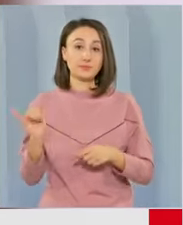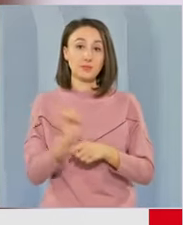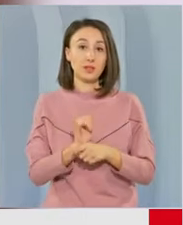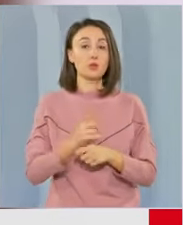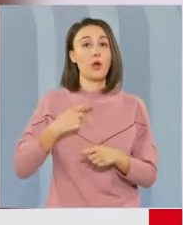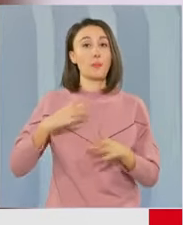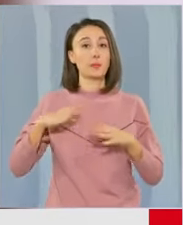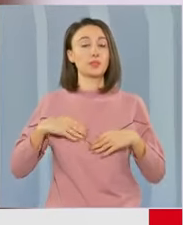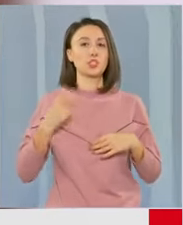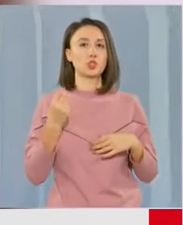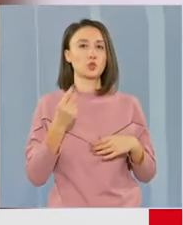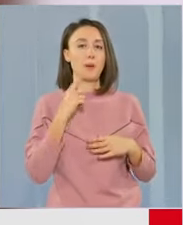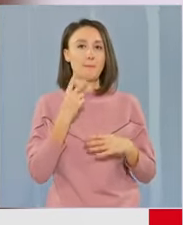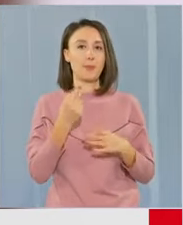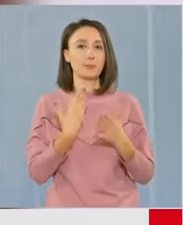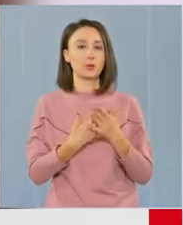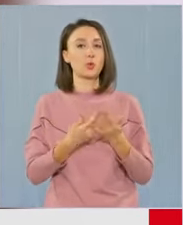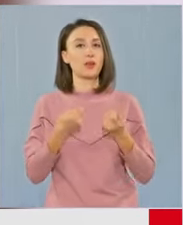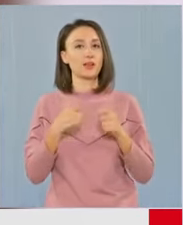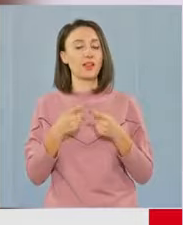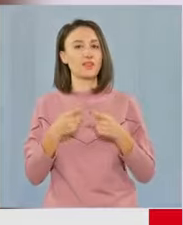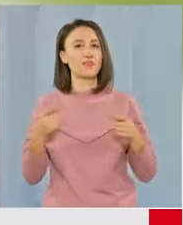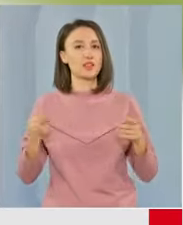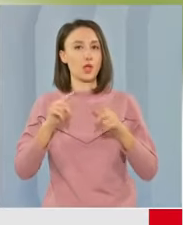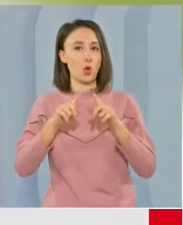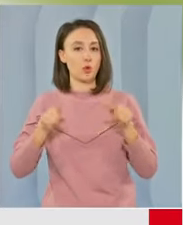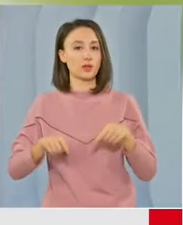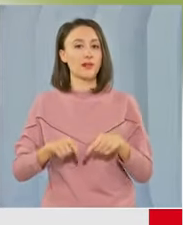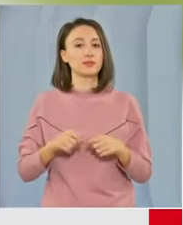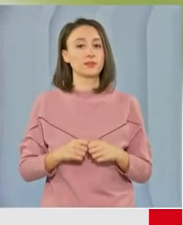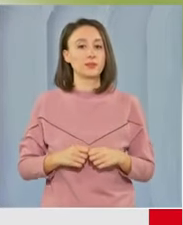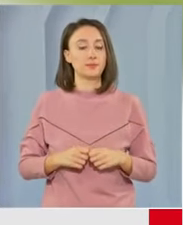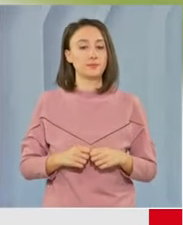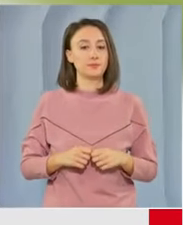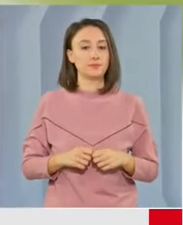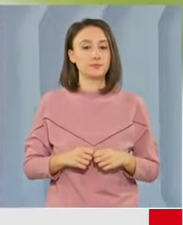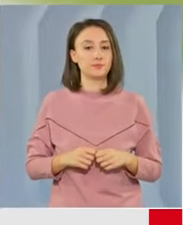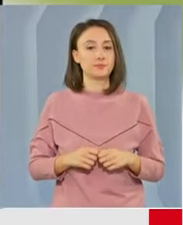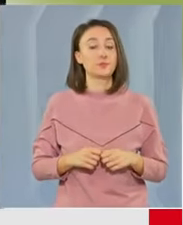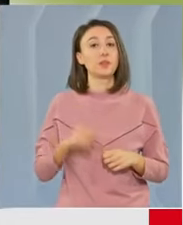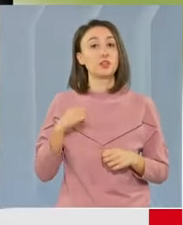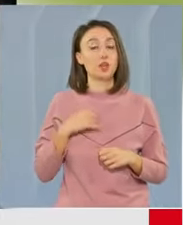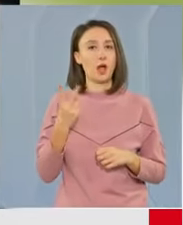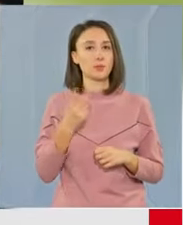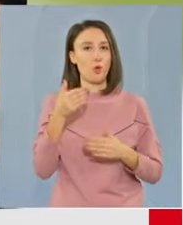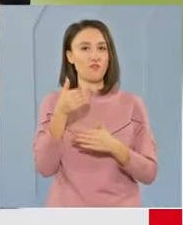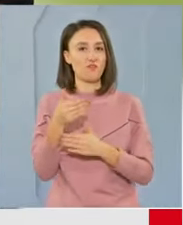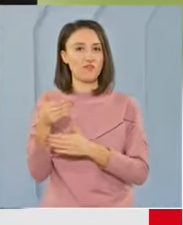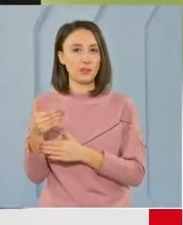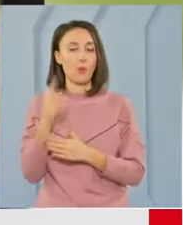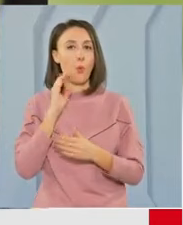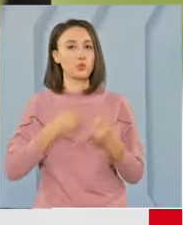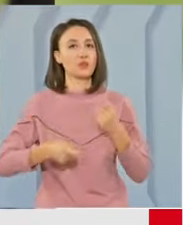directorul ar fi primit suma de bani în vederea încheierii mai multor contracte între SLDP Riser, SA Bârlad și Societatea Omului de